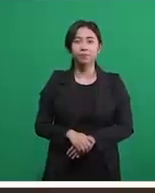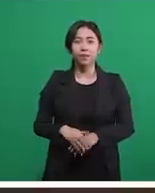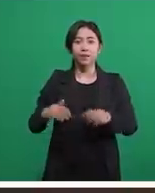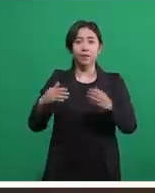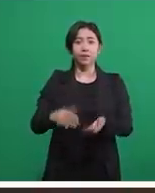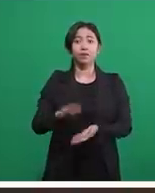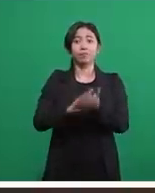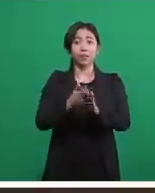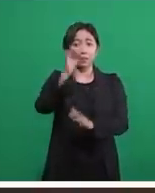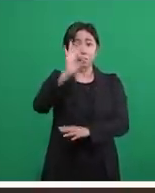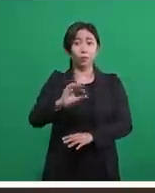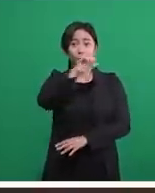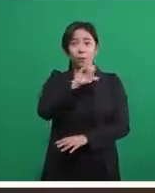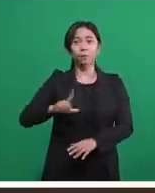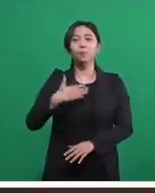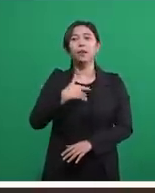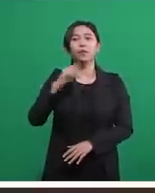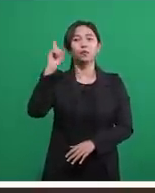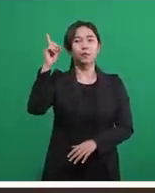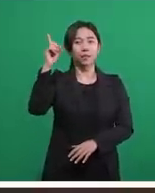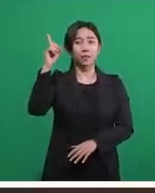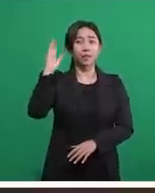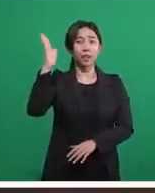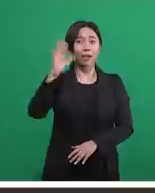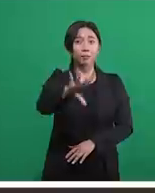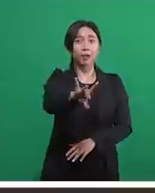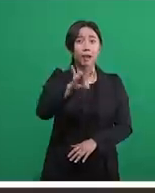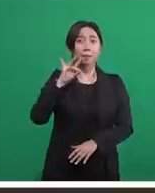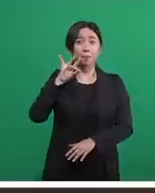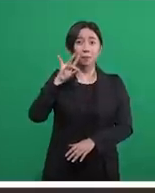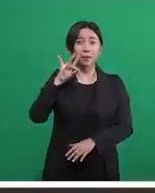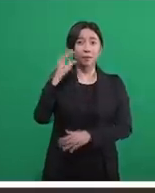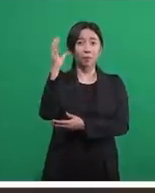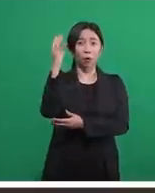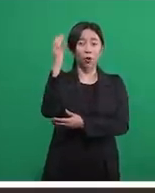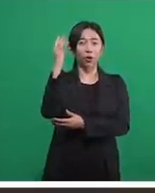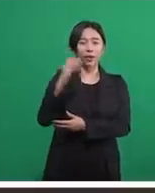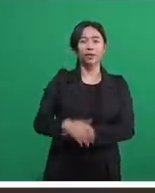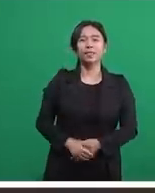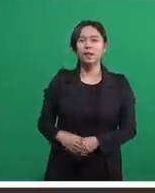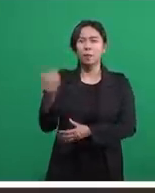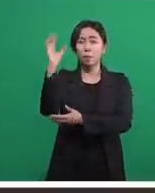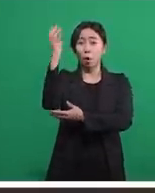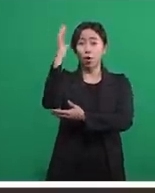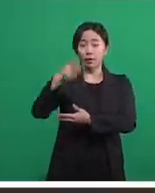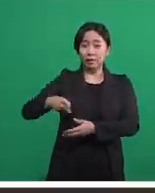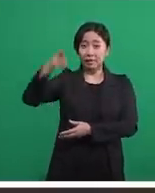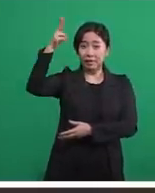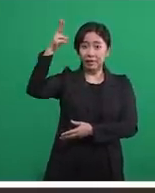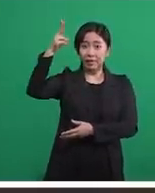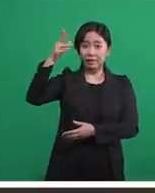Beginilah firman Tuhan Allah, aku sendiri akan mengambil sebuah carang dari puncak pohon aras yang tinggi dan